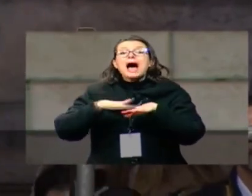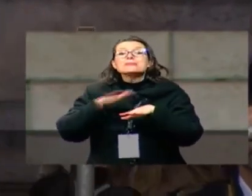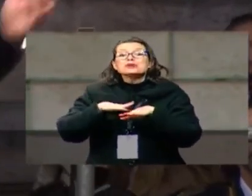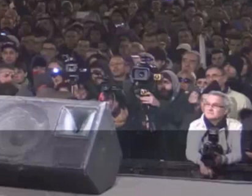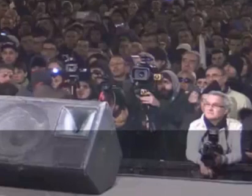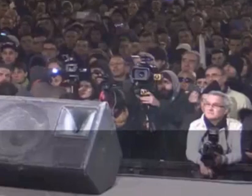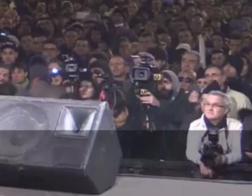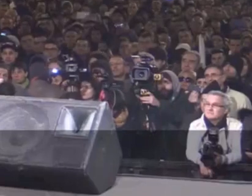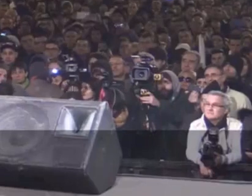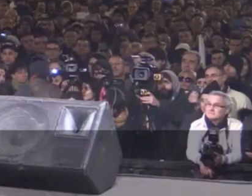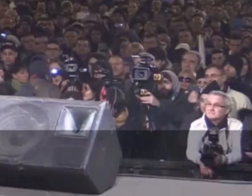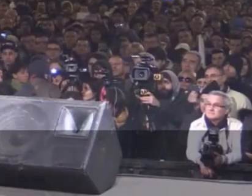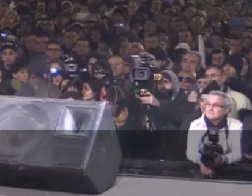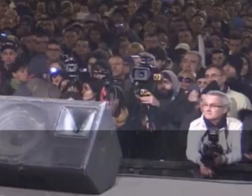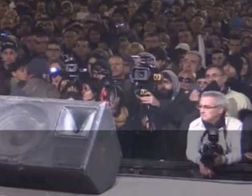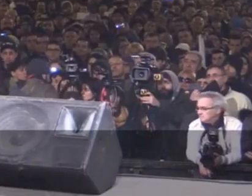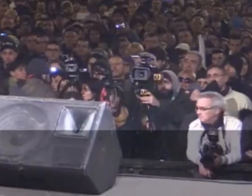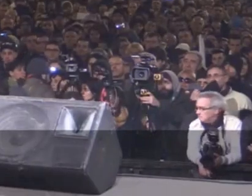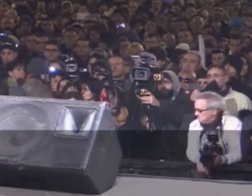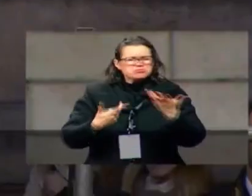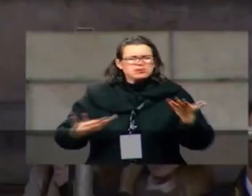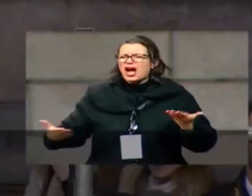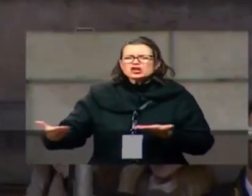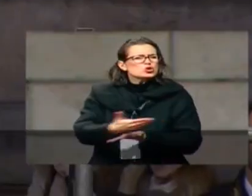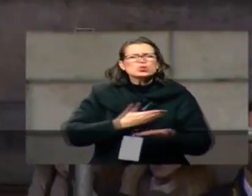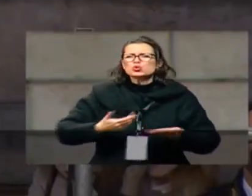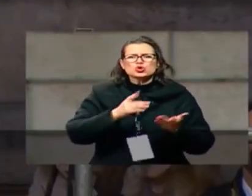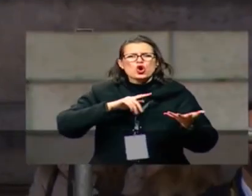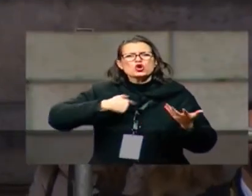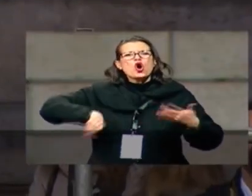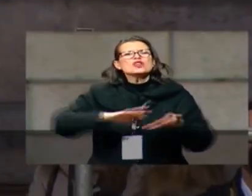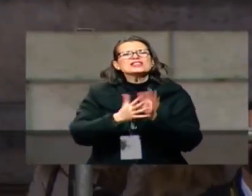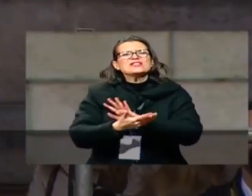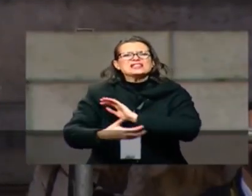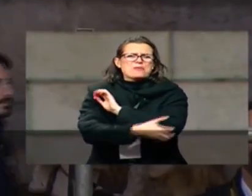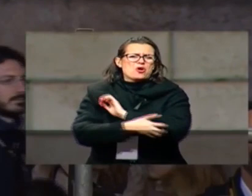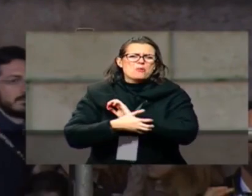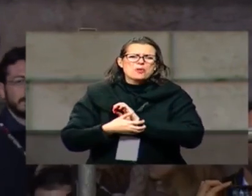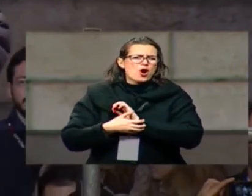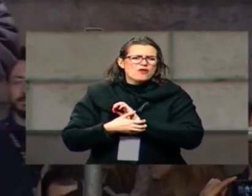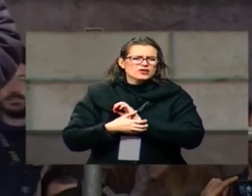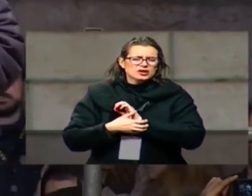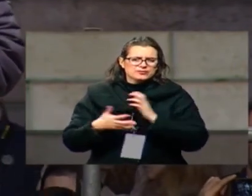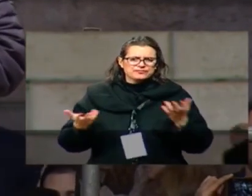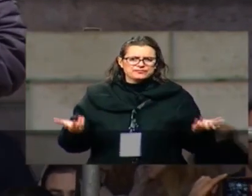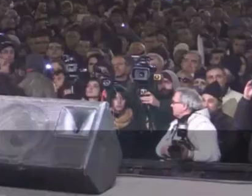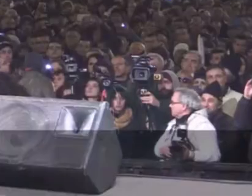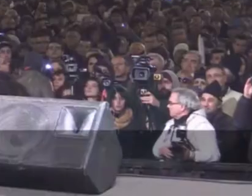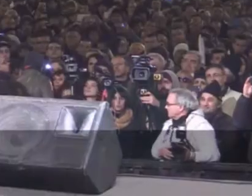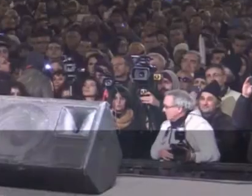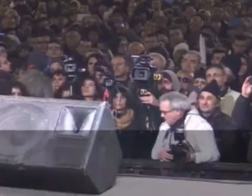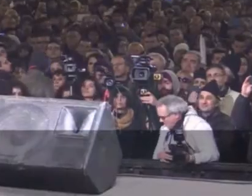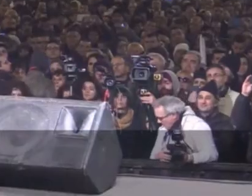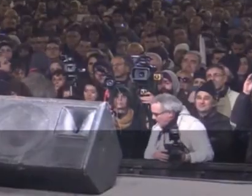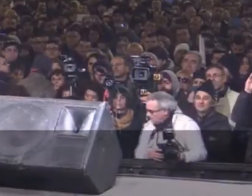alla miseria alla morte a qualsiasi cosa ci stiamo abituando è questo il grande pericolo nostro non ci fa più effetto Niente